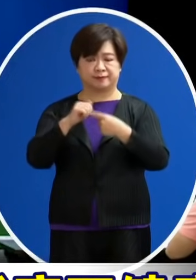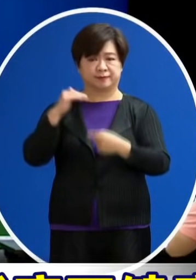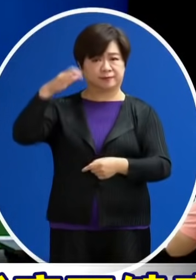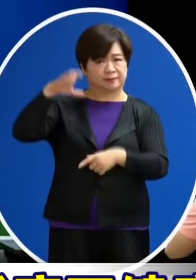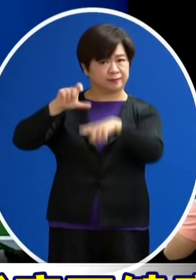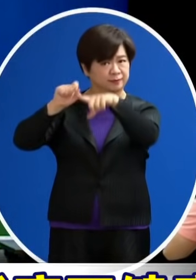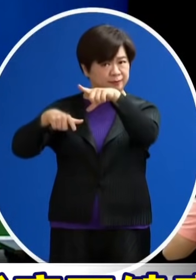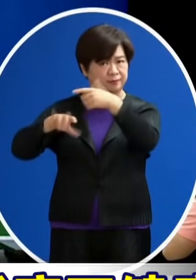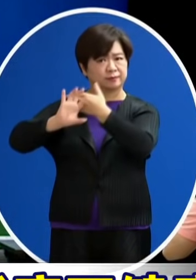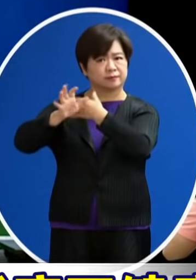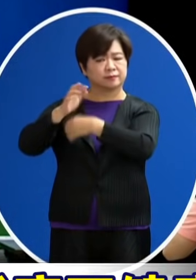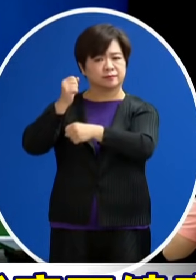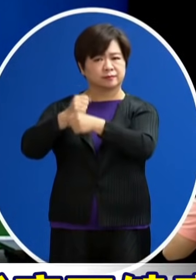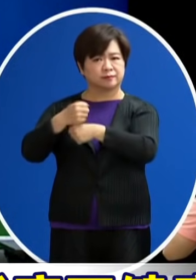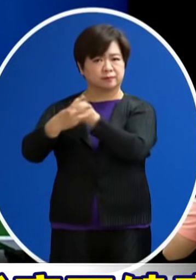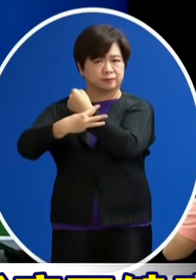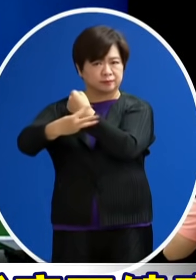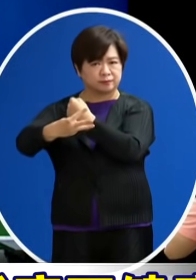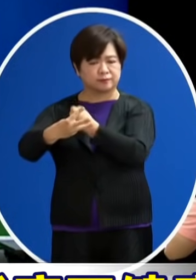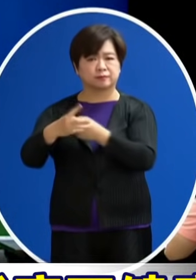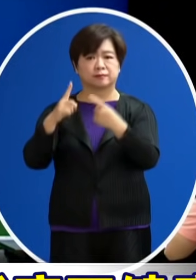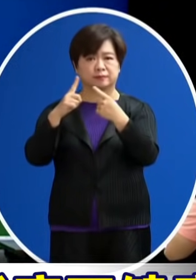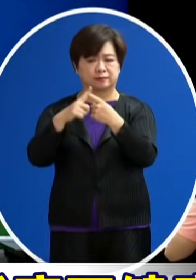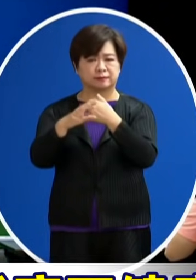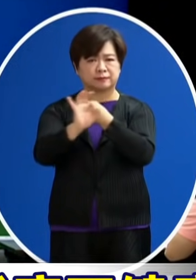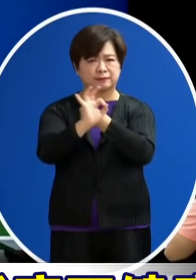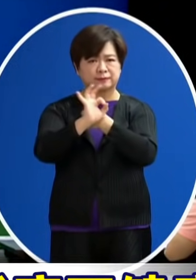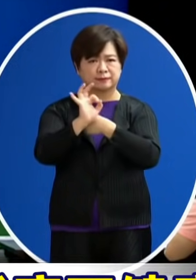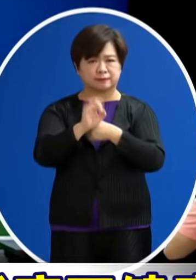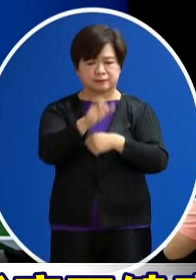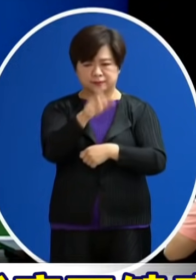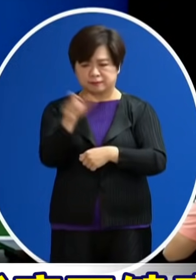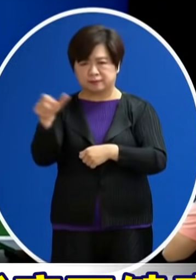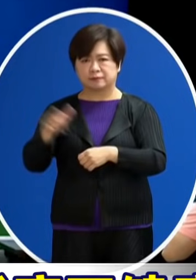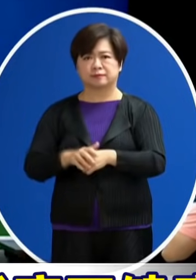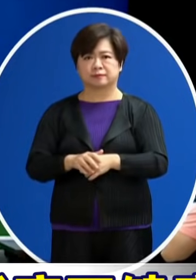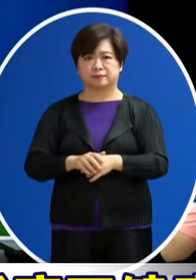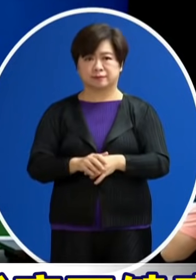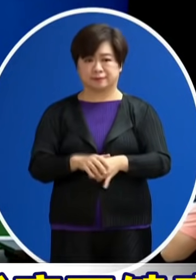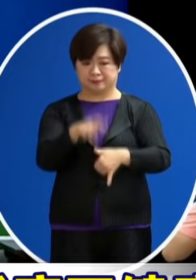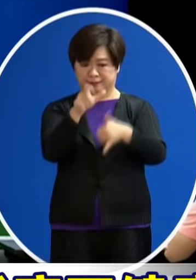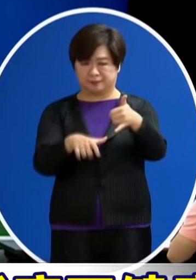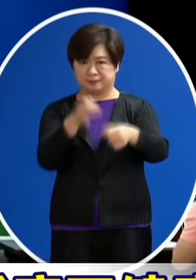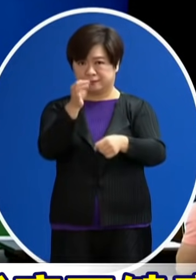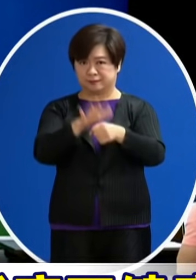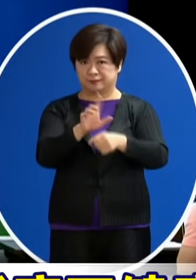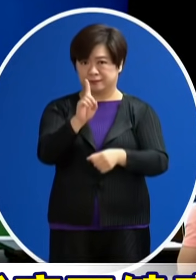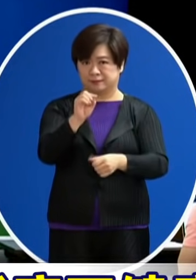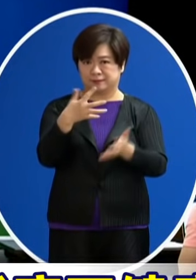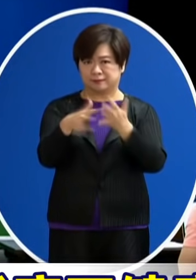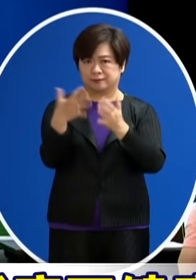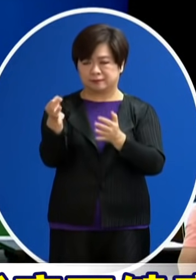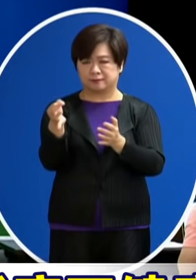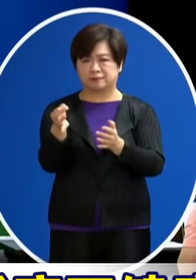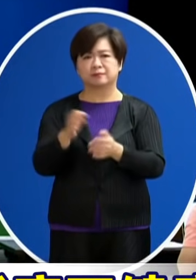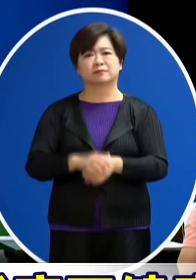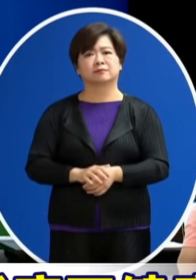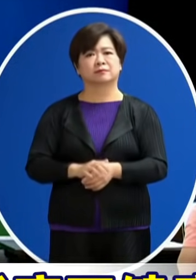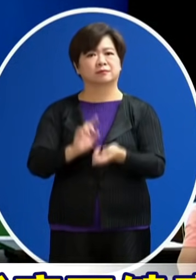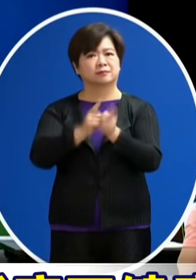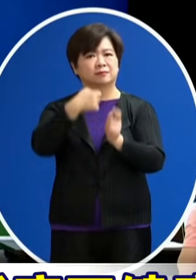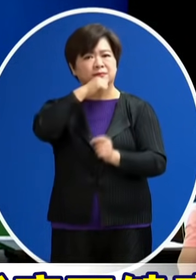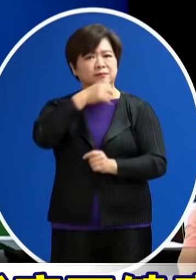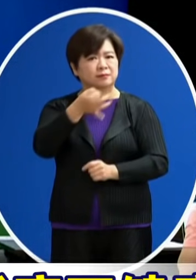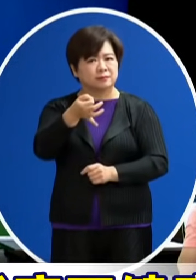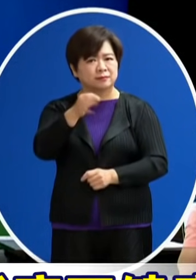在做国外做三期临床试验啊，有一人给予$10,000的补助金，那换算是300,000台币。